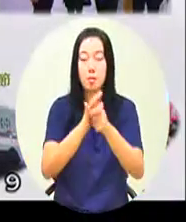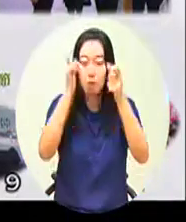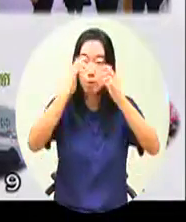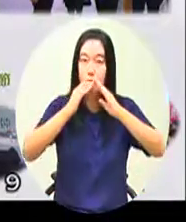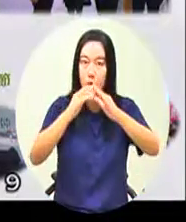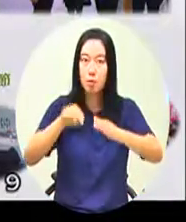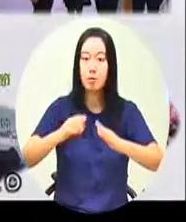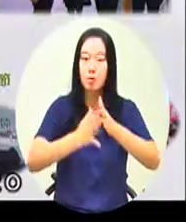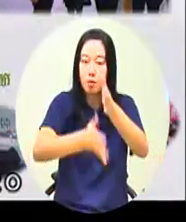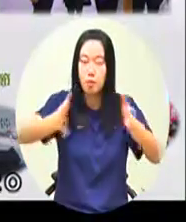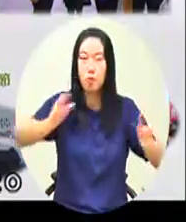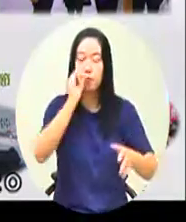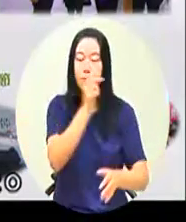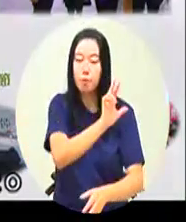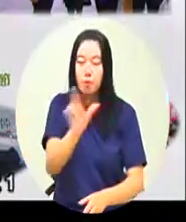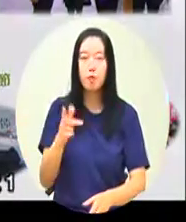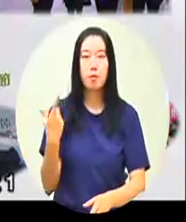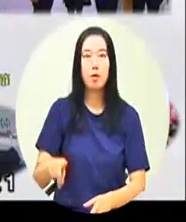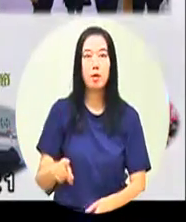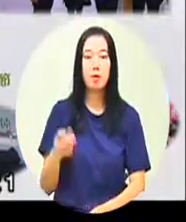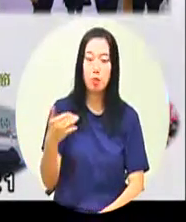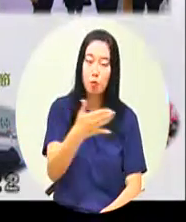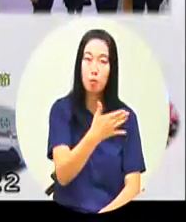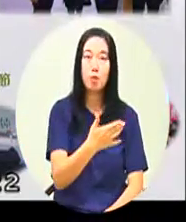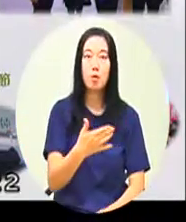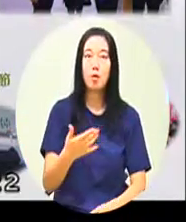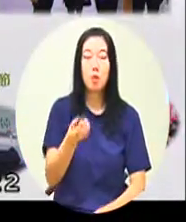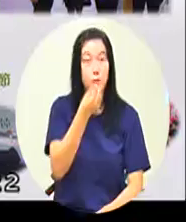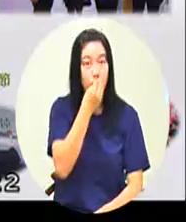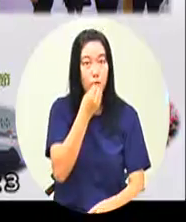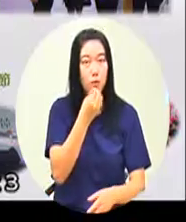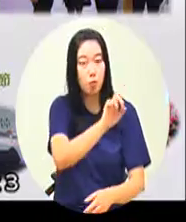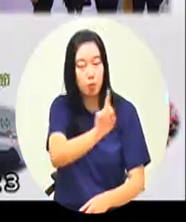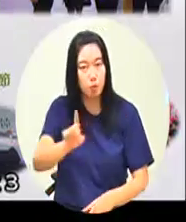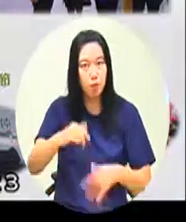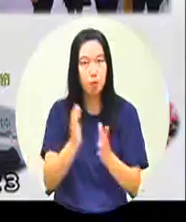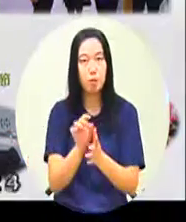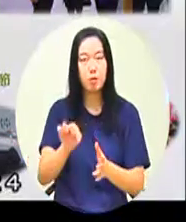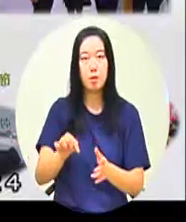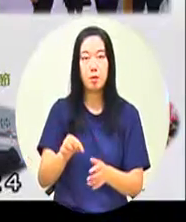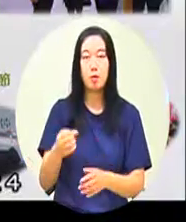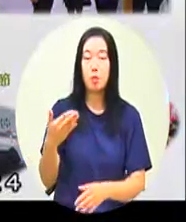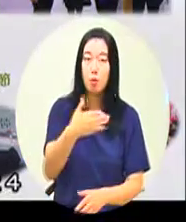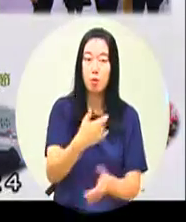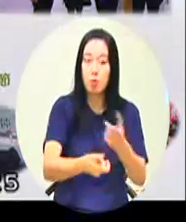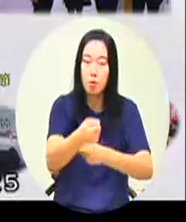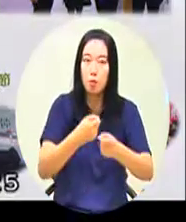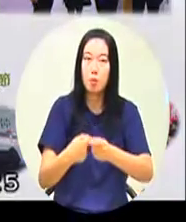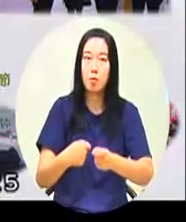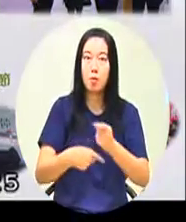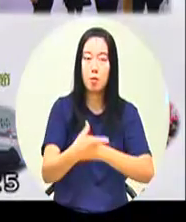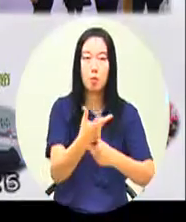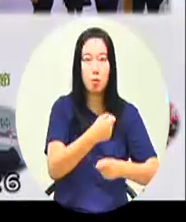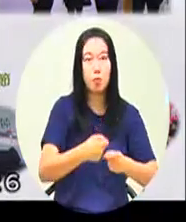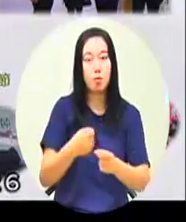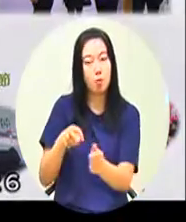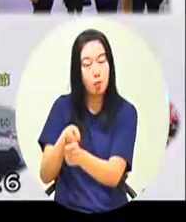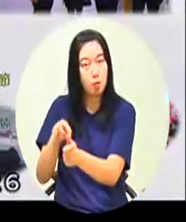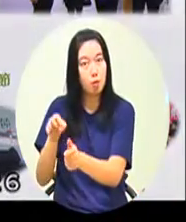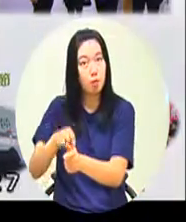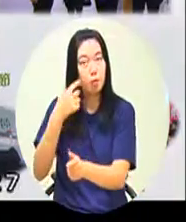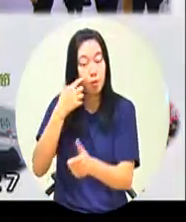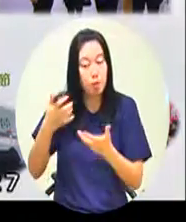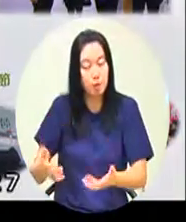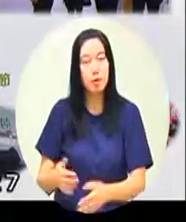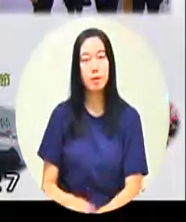市区的各特色以及渔产品。这市区也是我们整个渔业生产的包含捕捞以及养殖的重镇，所以